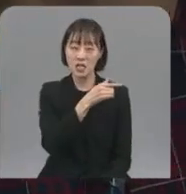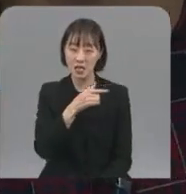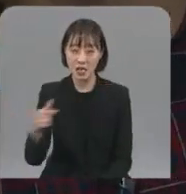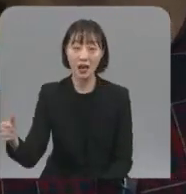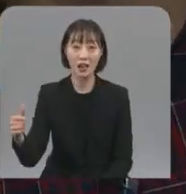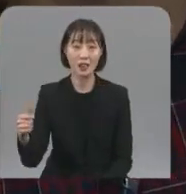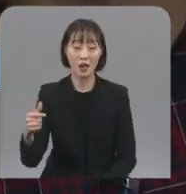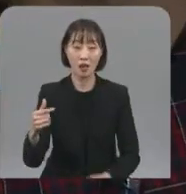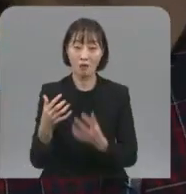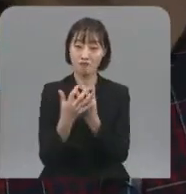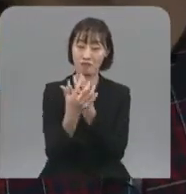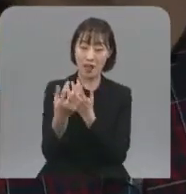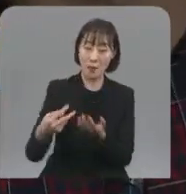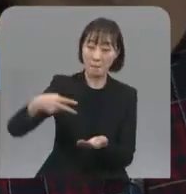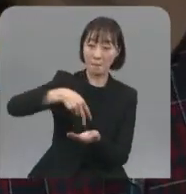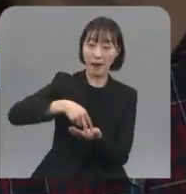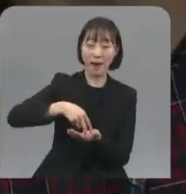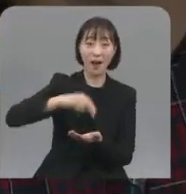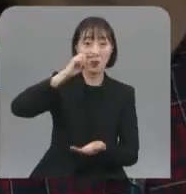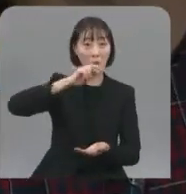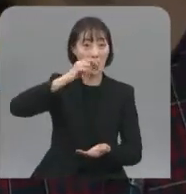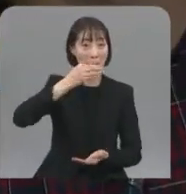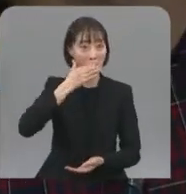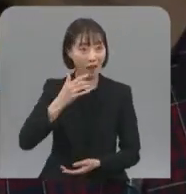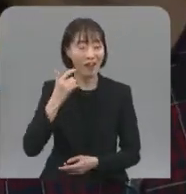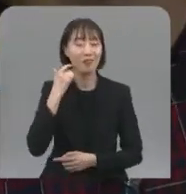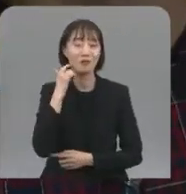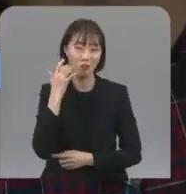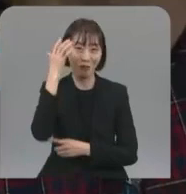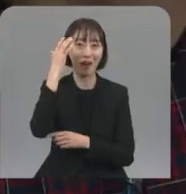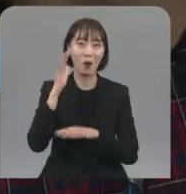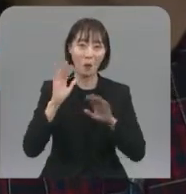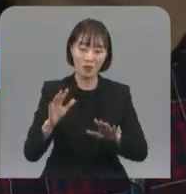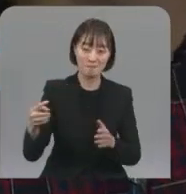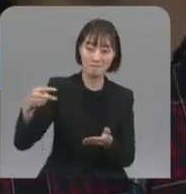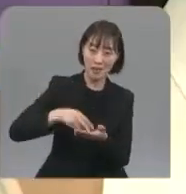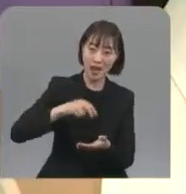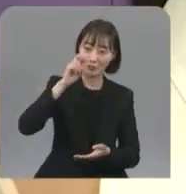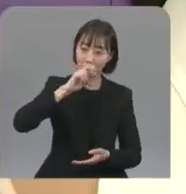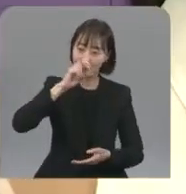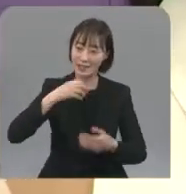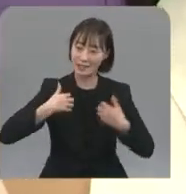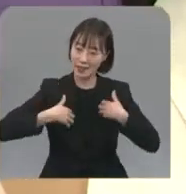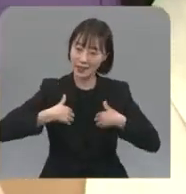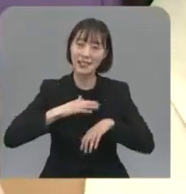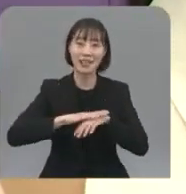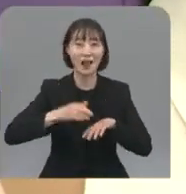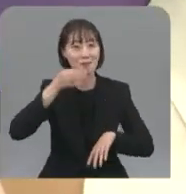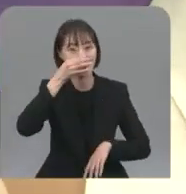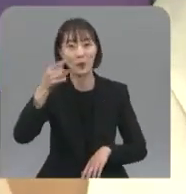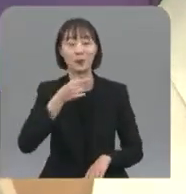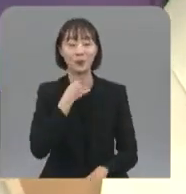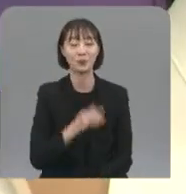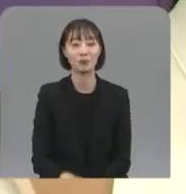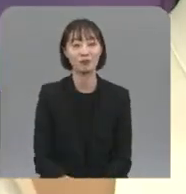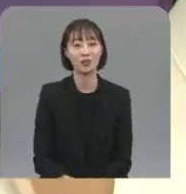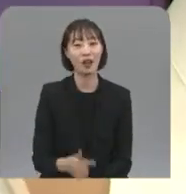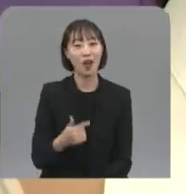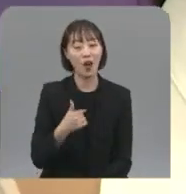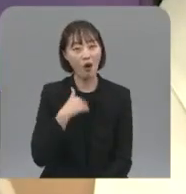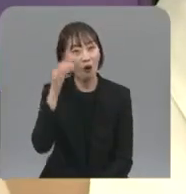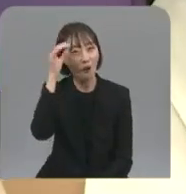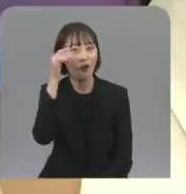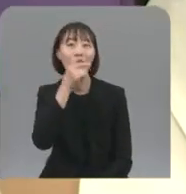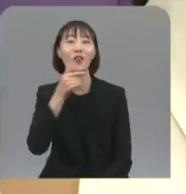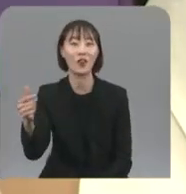matin clair a aussi surpris les parents qui ont accompagné leurs enfants au concert Ayen un des membres de stray kids a